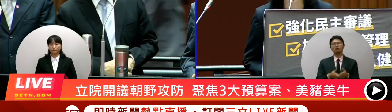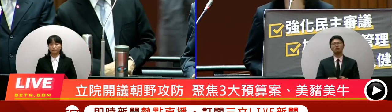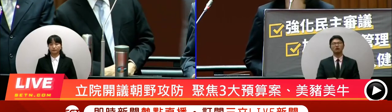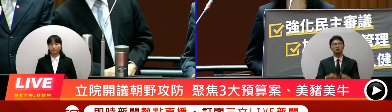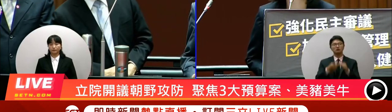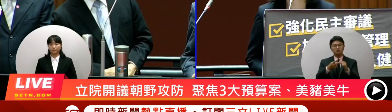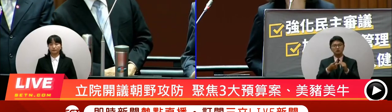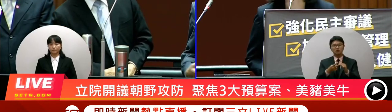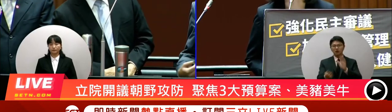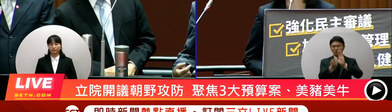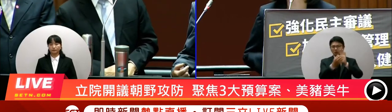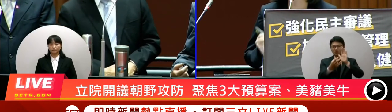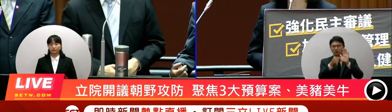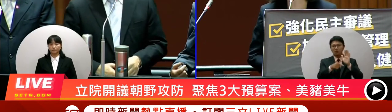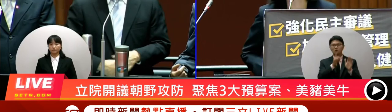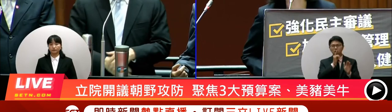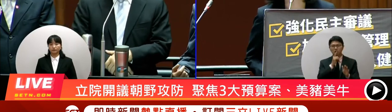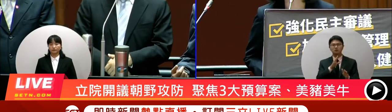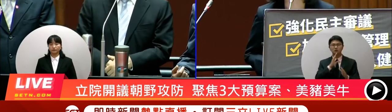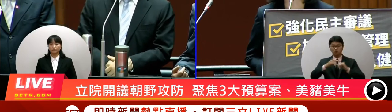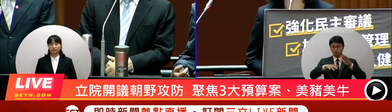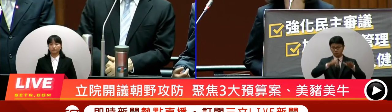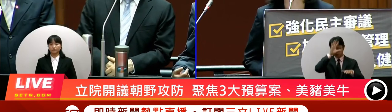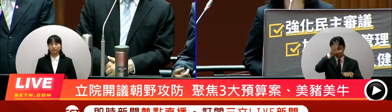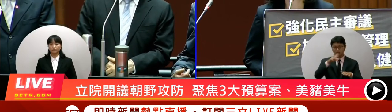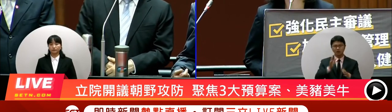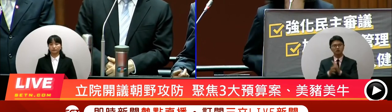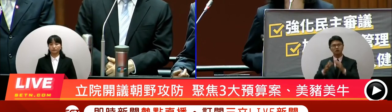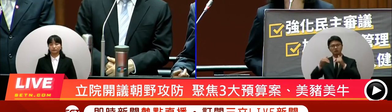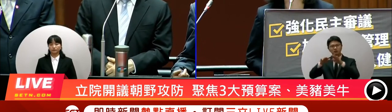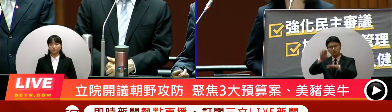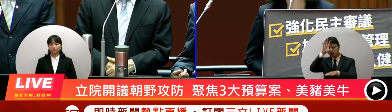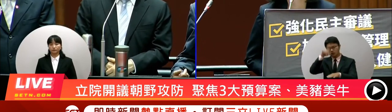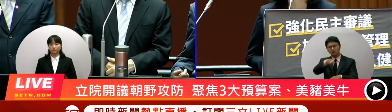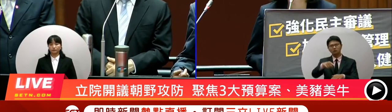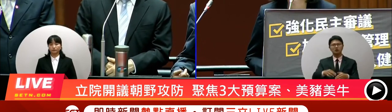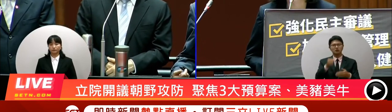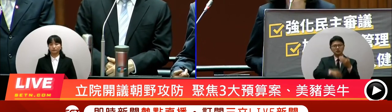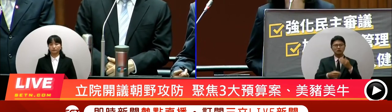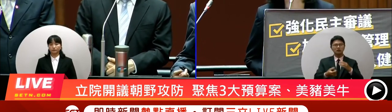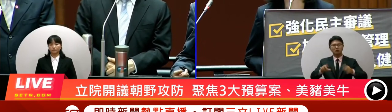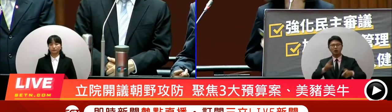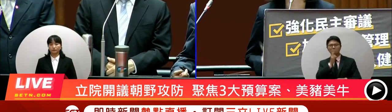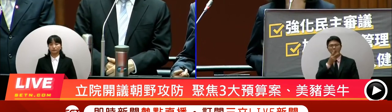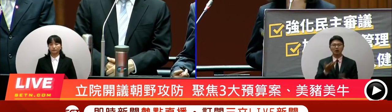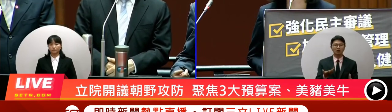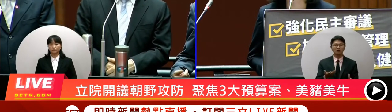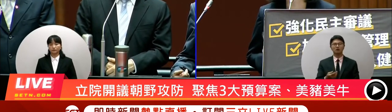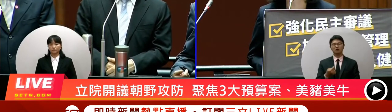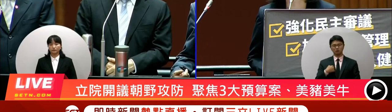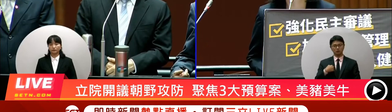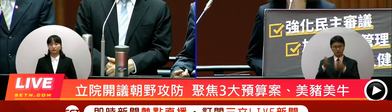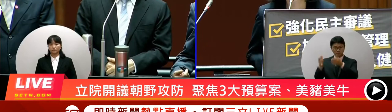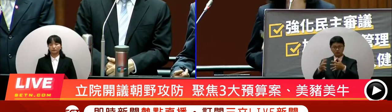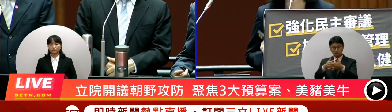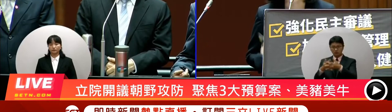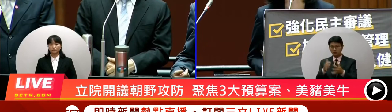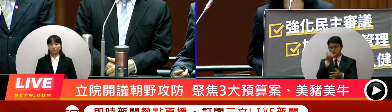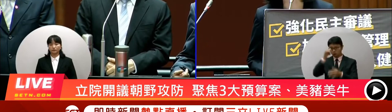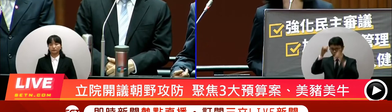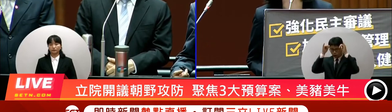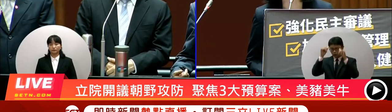在标示的部分一直在吵说是到底是国民党双标还是民进党双标，我觉得不论如何我们支持双标，就是美国猪美国牛不